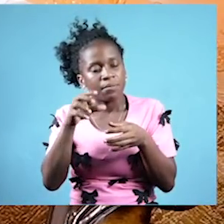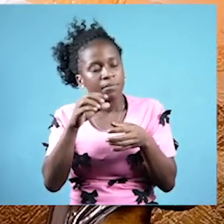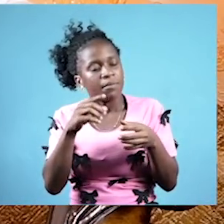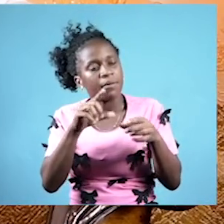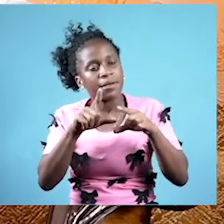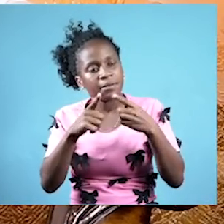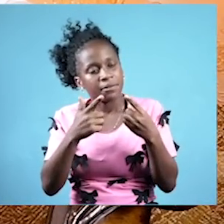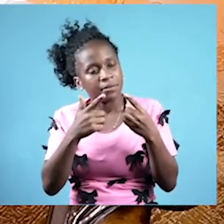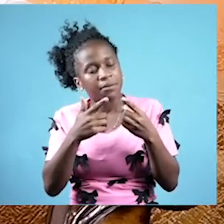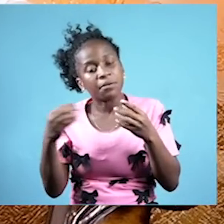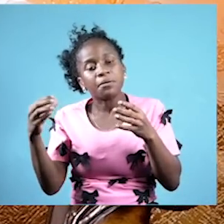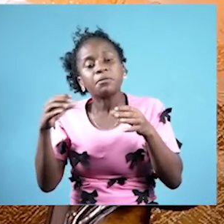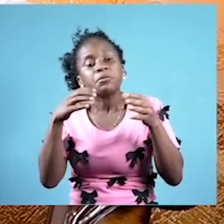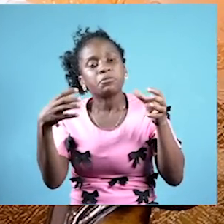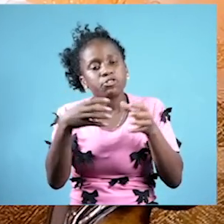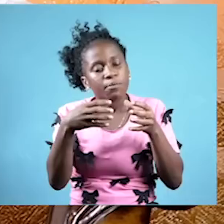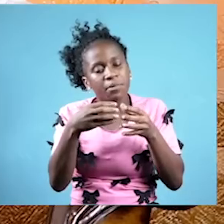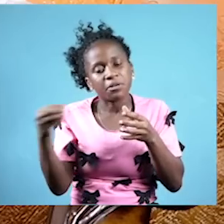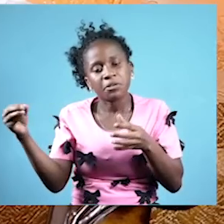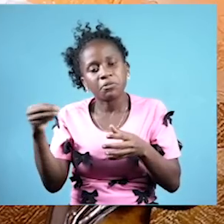Nilishawishika kuingia kwenye chama hiki